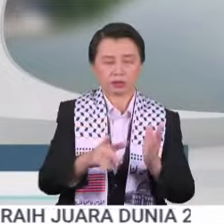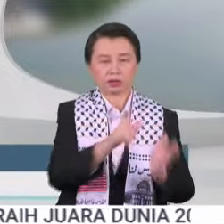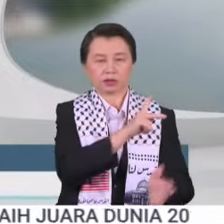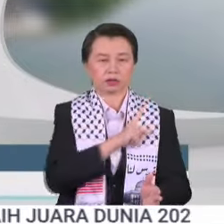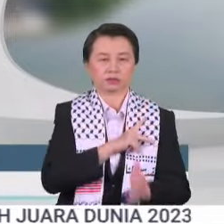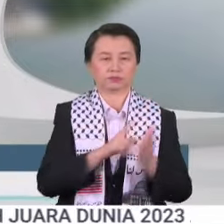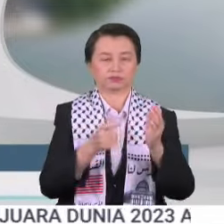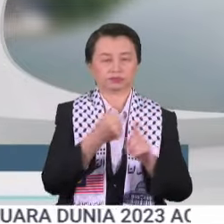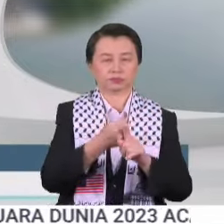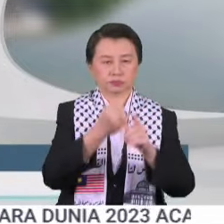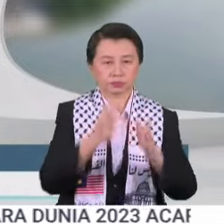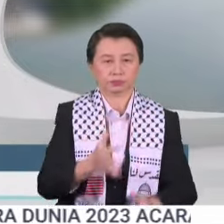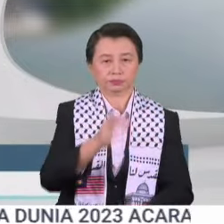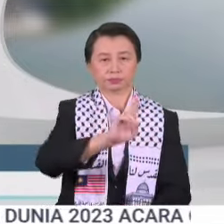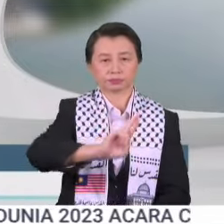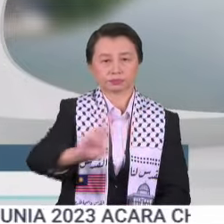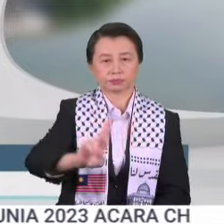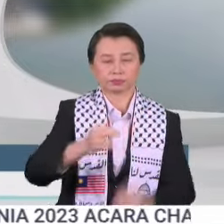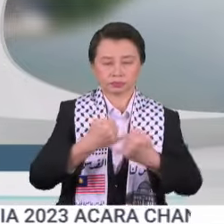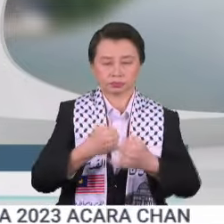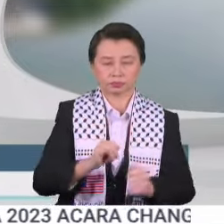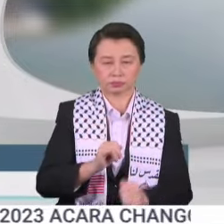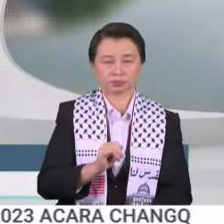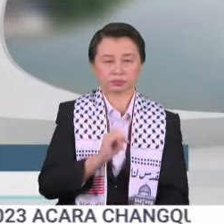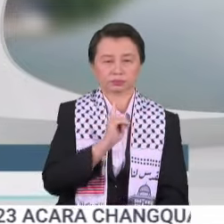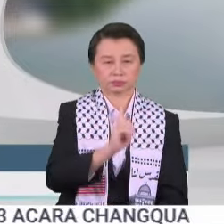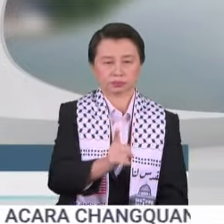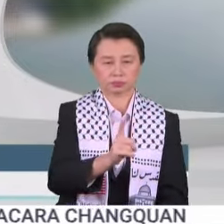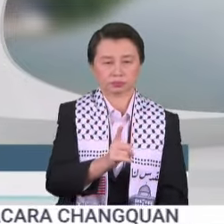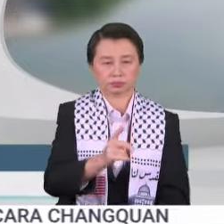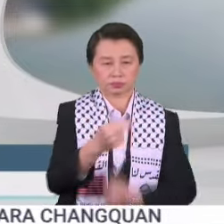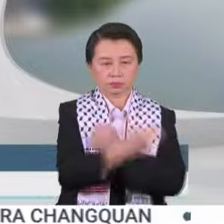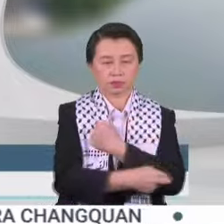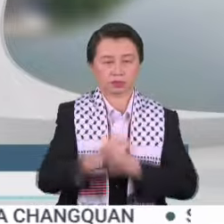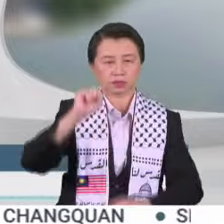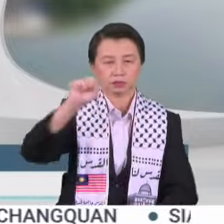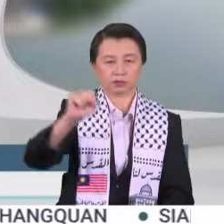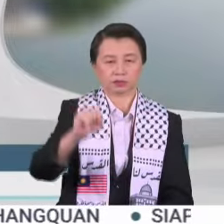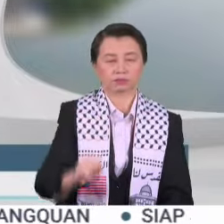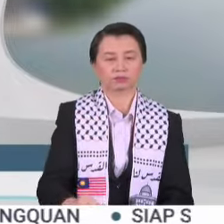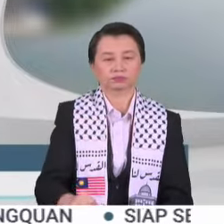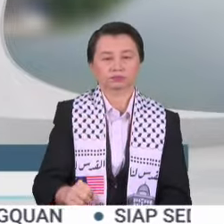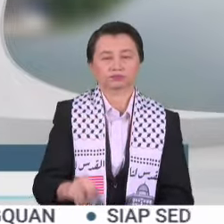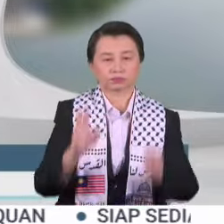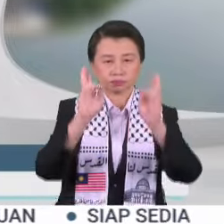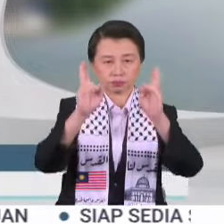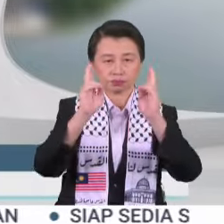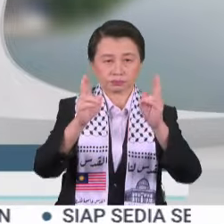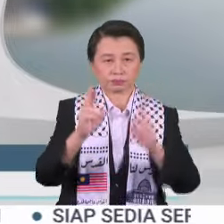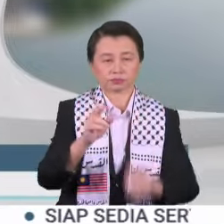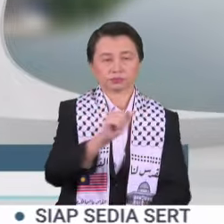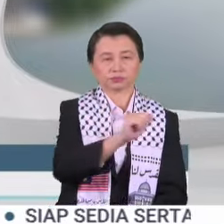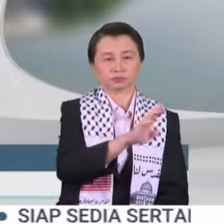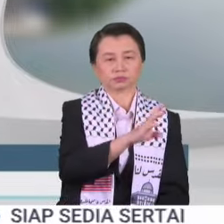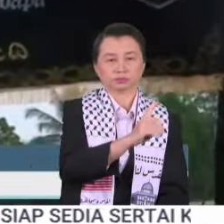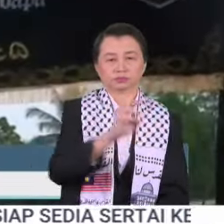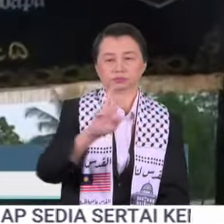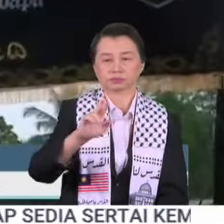Penolong Pengarah Penguatkuasa Agama Jabatan Hal Ehwal Agama Islam Negeri Sabah Jains, Ustaz Abdul Razak Hamdin.